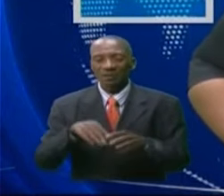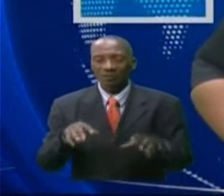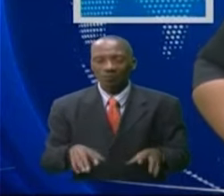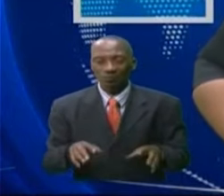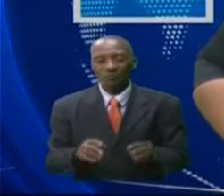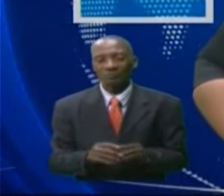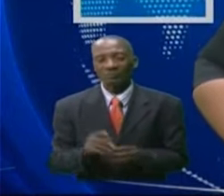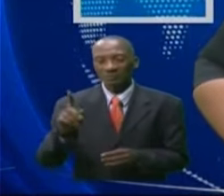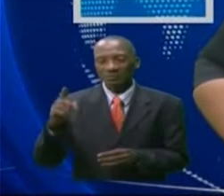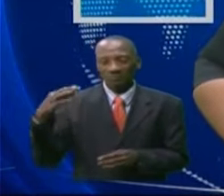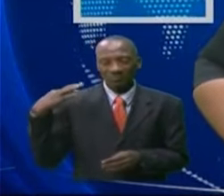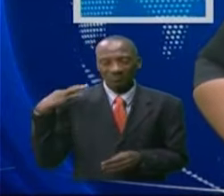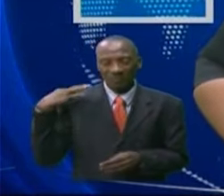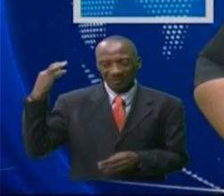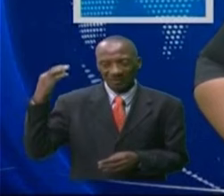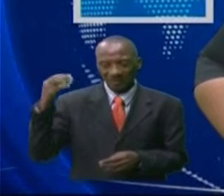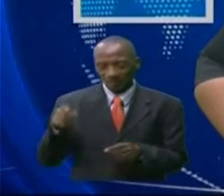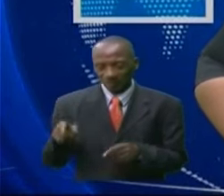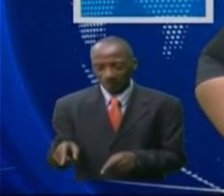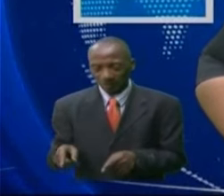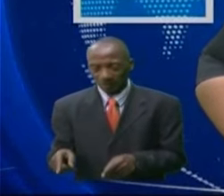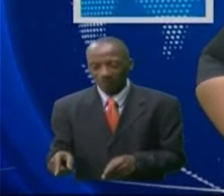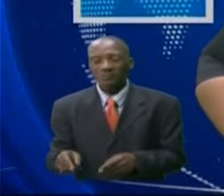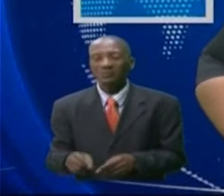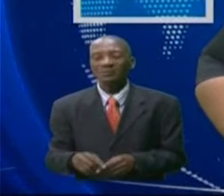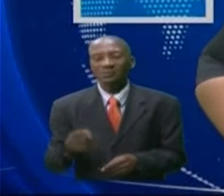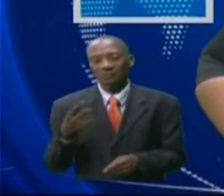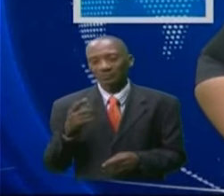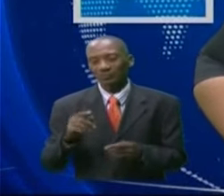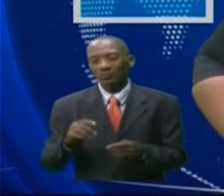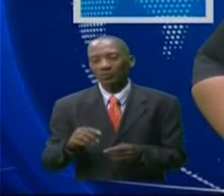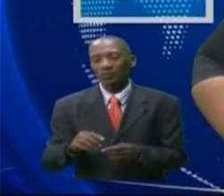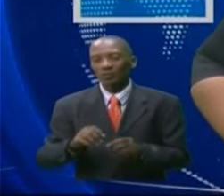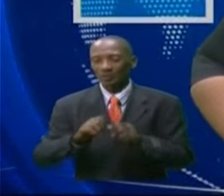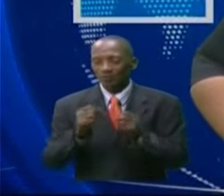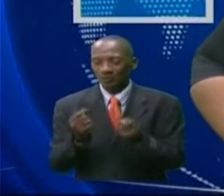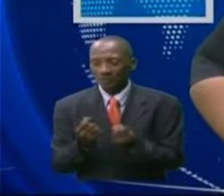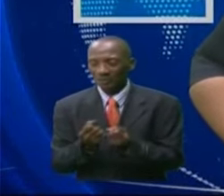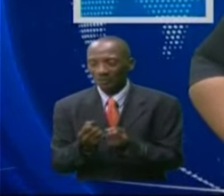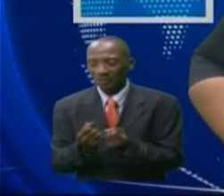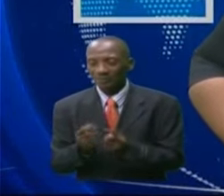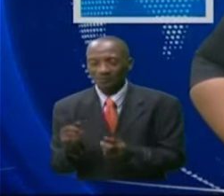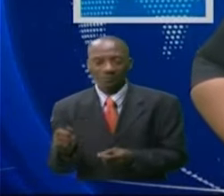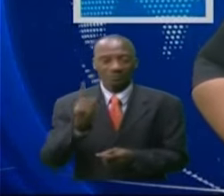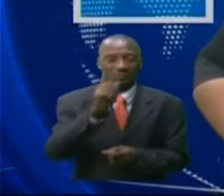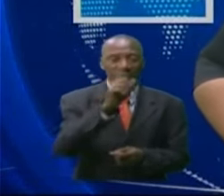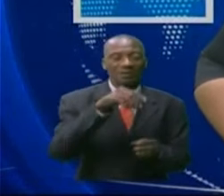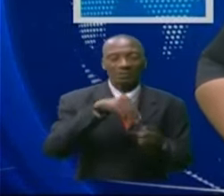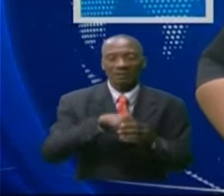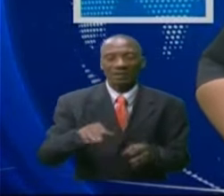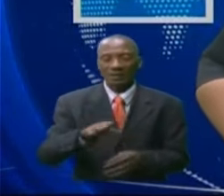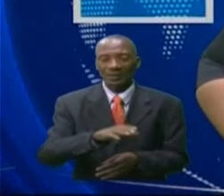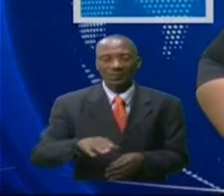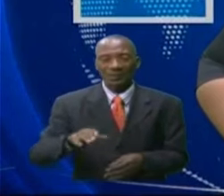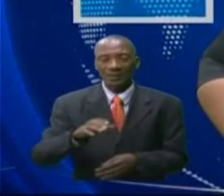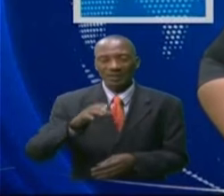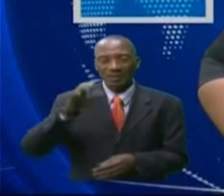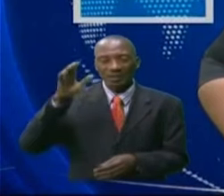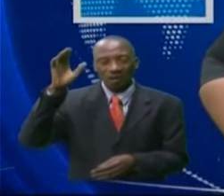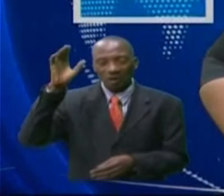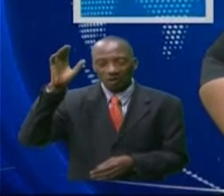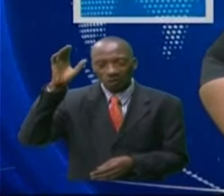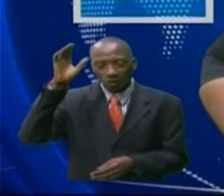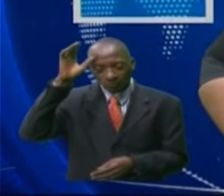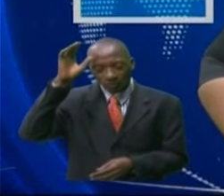délégation congolaise de la Caisse nationale de sécurité sociale, des agents publics séjournent en Côte d'Ivoire. Plusieurs séances de travail à la Caisse